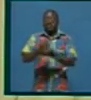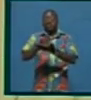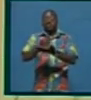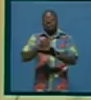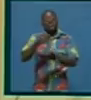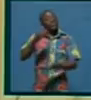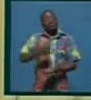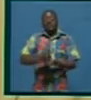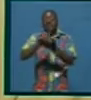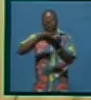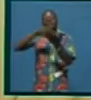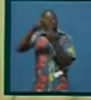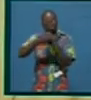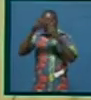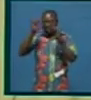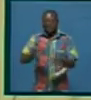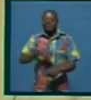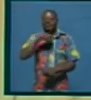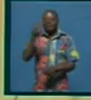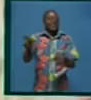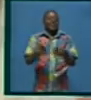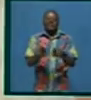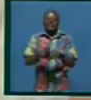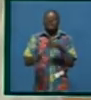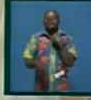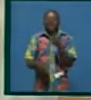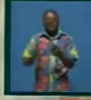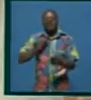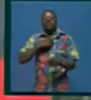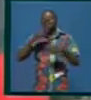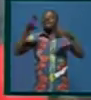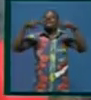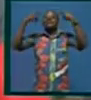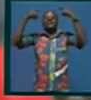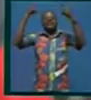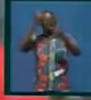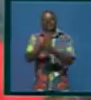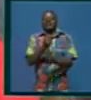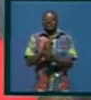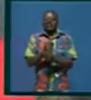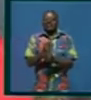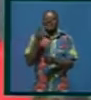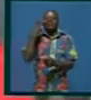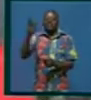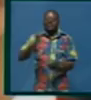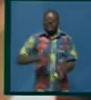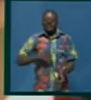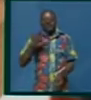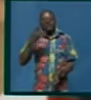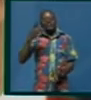projet, on ne peut pas aussi dire que nous allons réussir notre tâche. Nous assistons à une séance de sensibilisation à